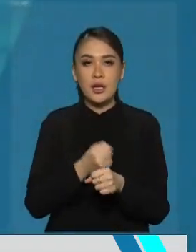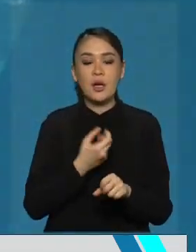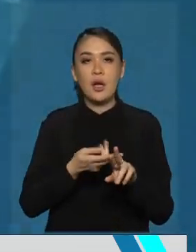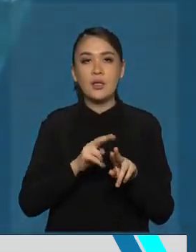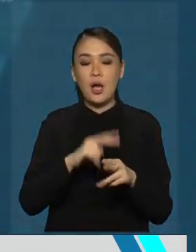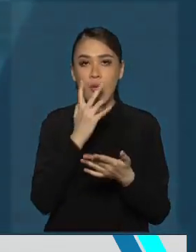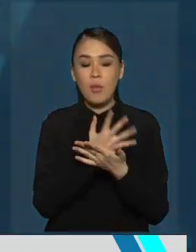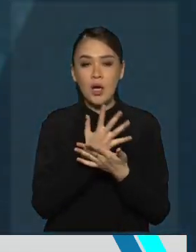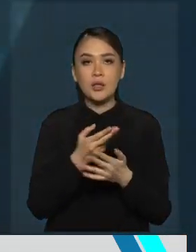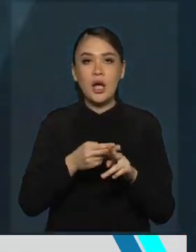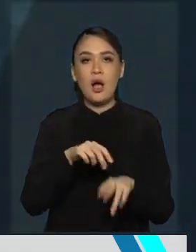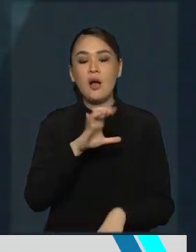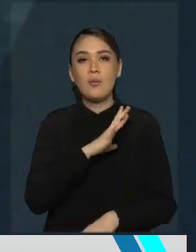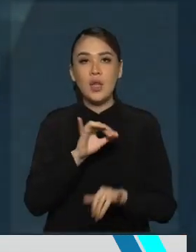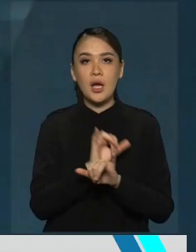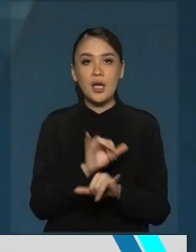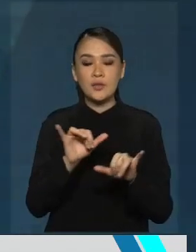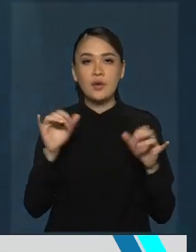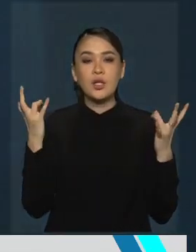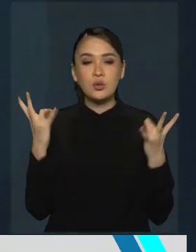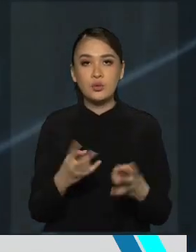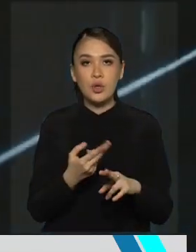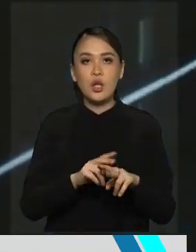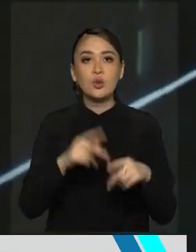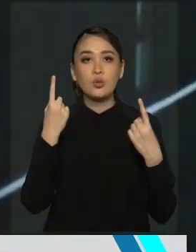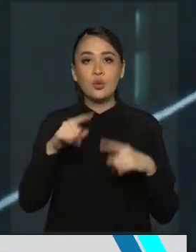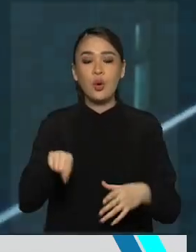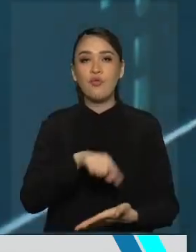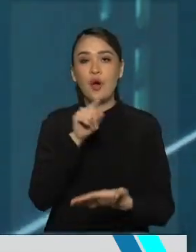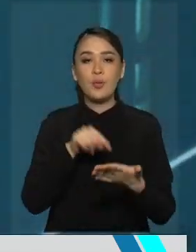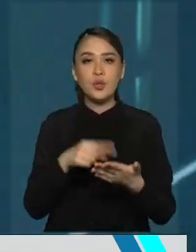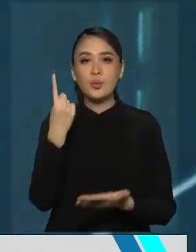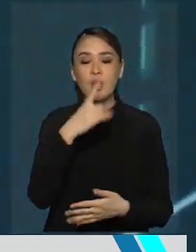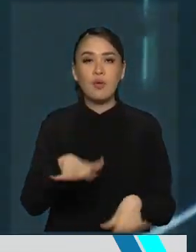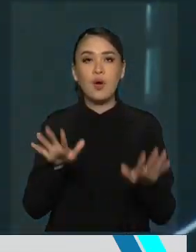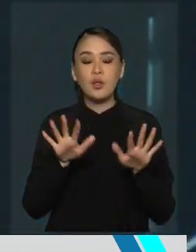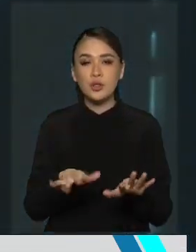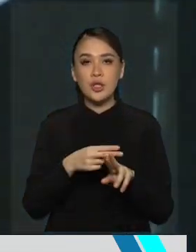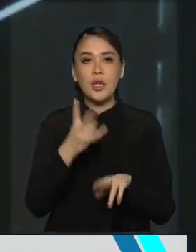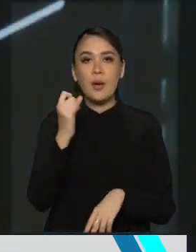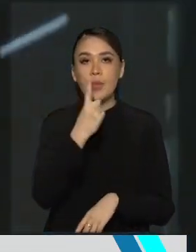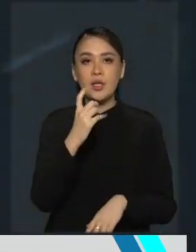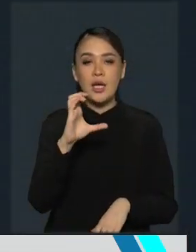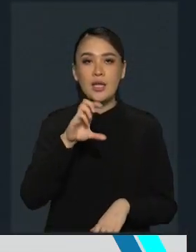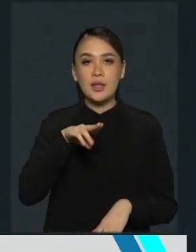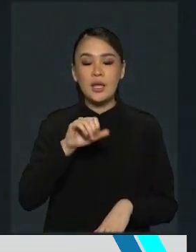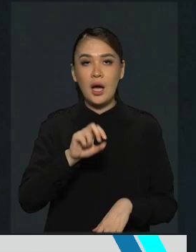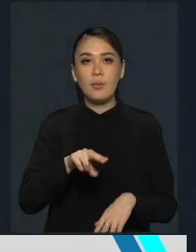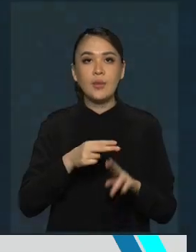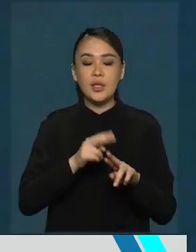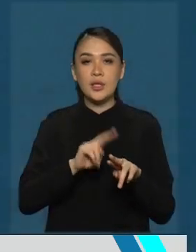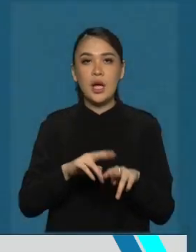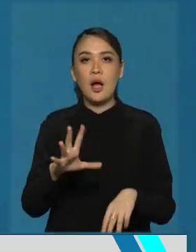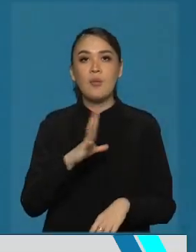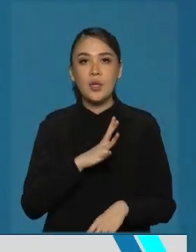все-таки автономность развивать нужно. Другой вопрос, что в первую очередь, на первом этапе надо привести